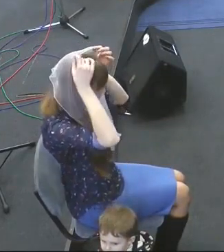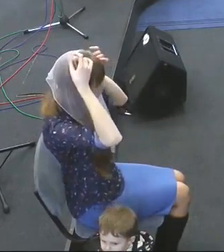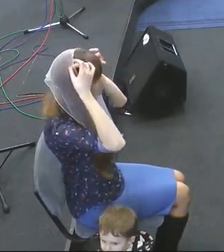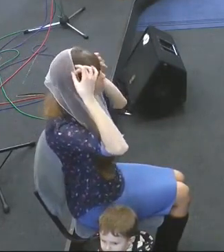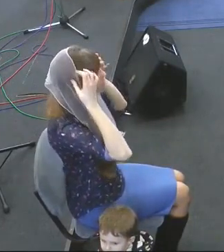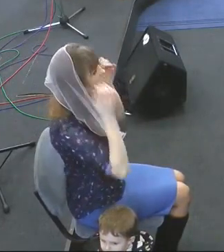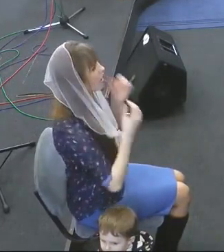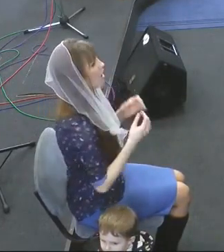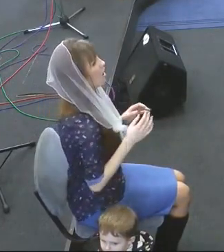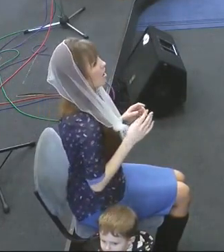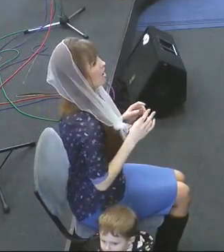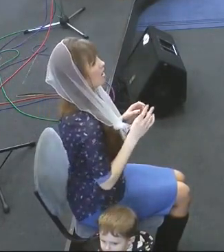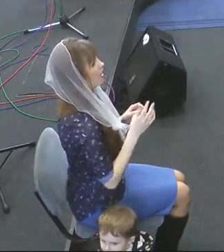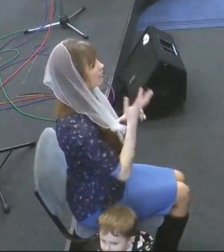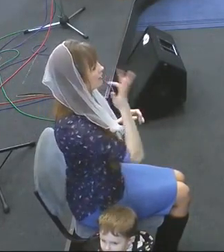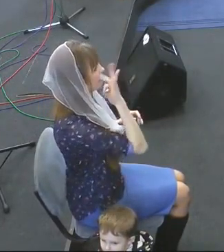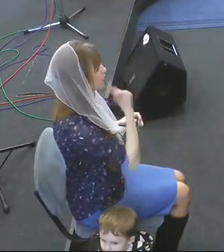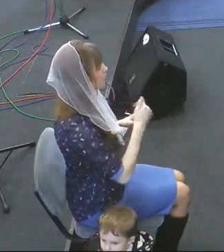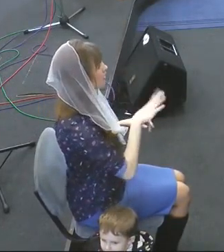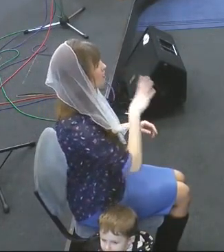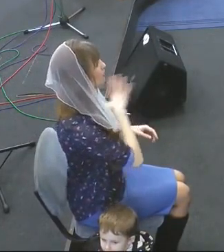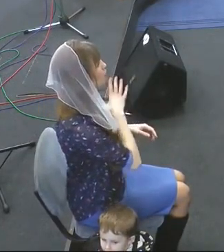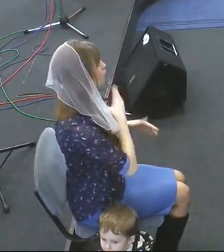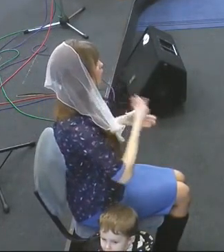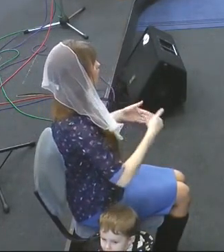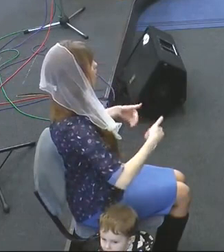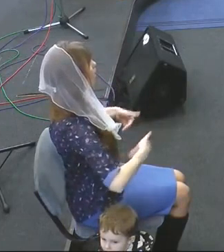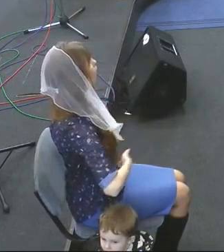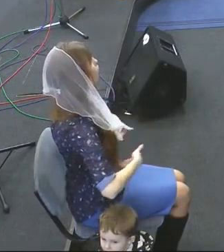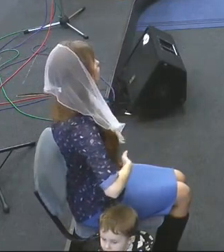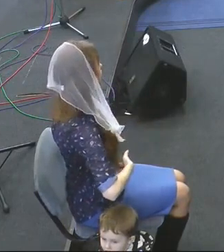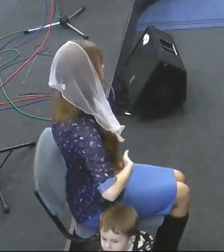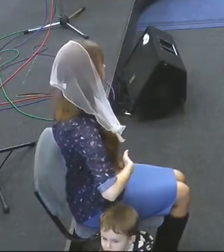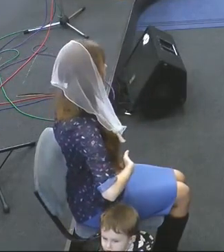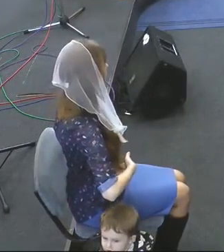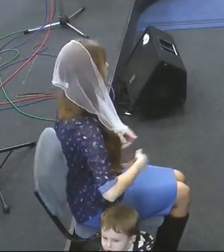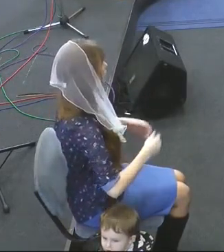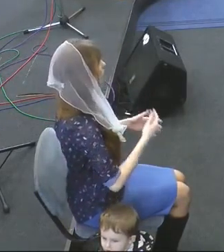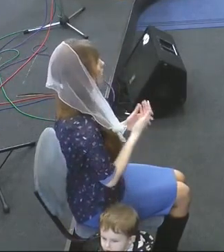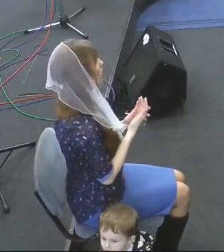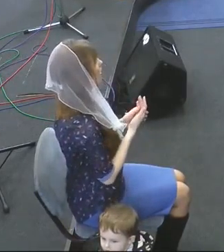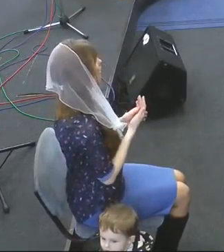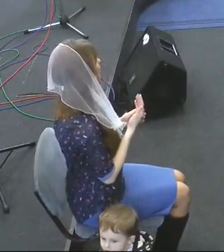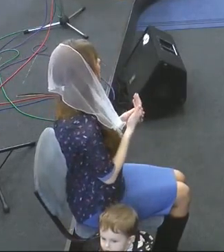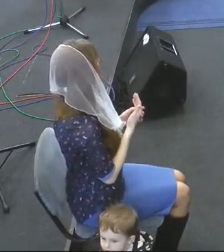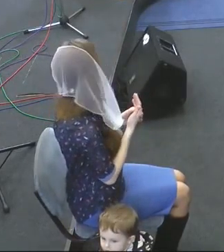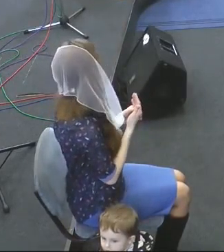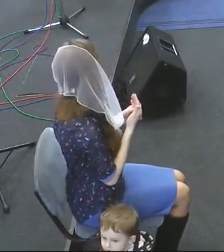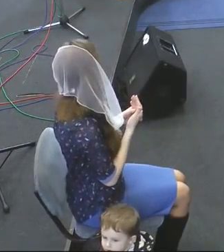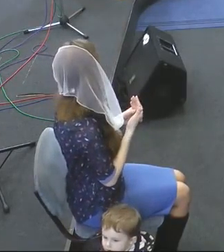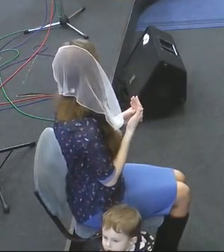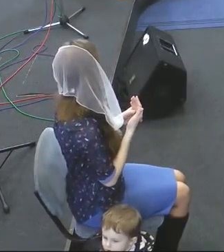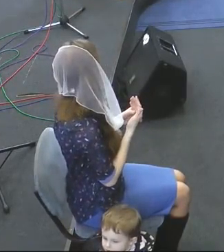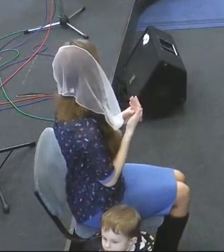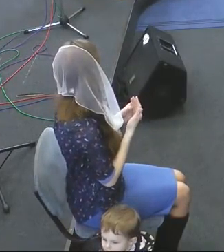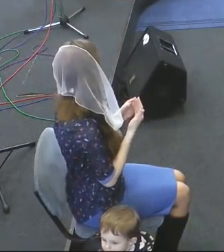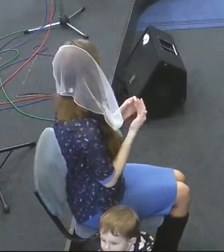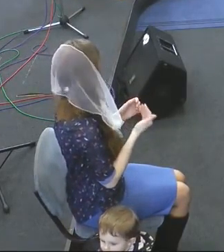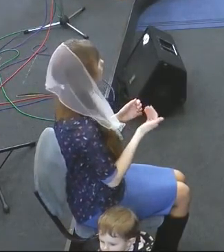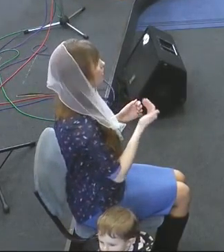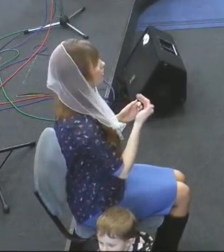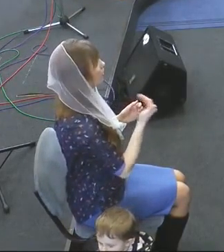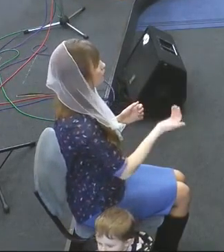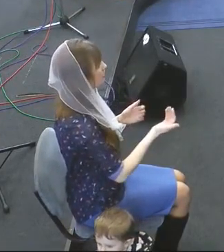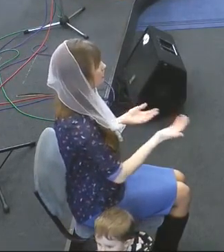все золото свого палацу, іде в Єгипет, продає, приносить хліб і роздає людям. Слухайте, який гарний